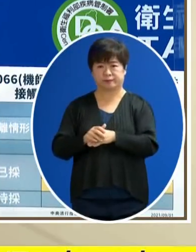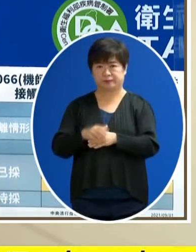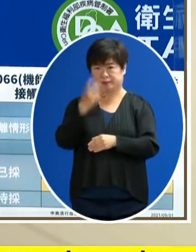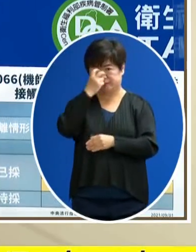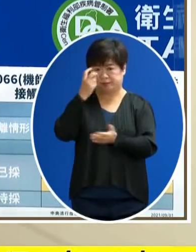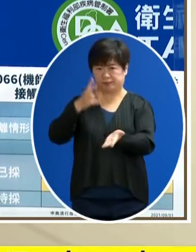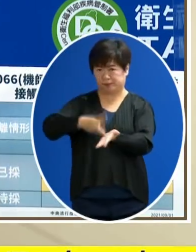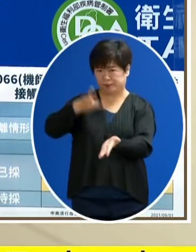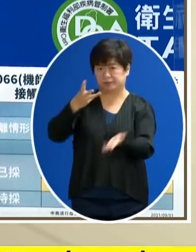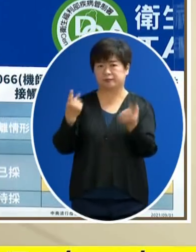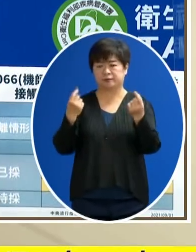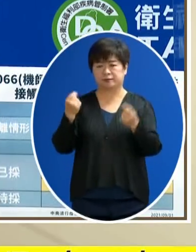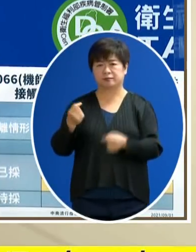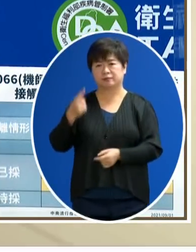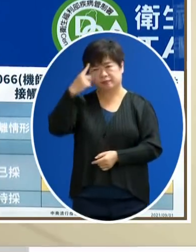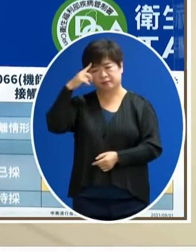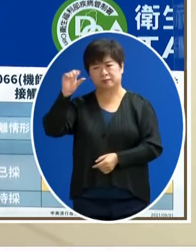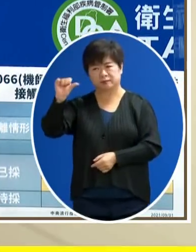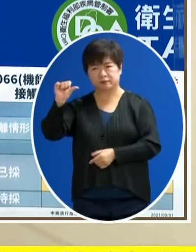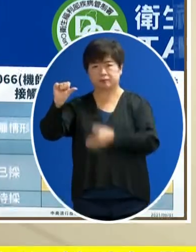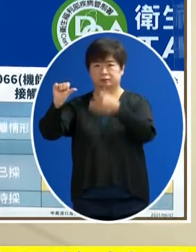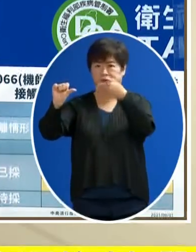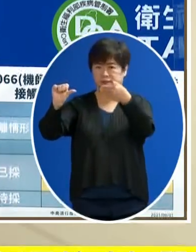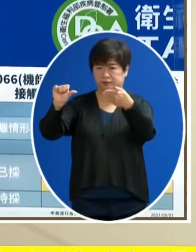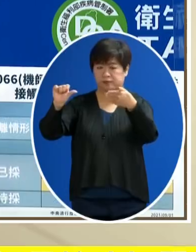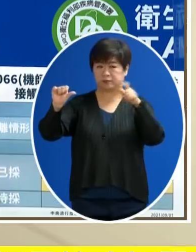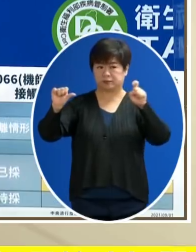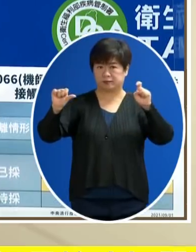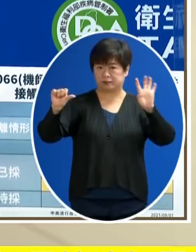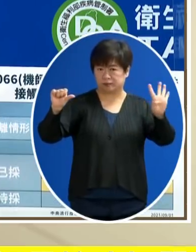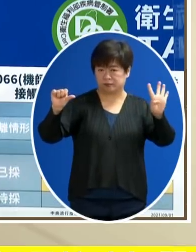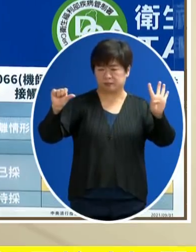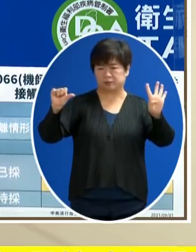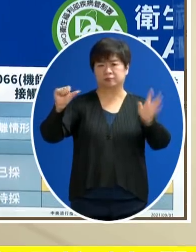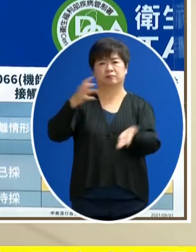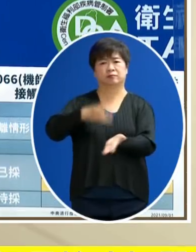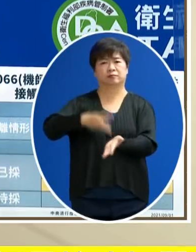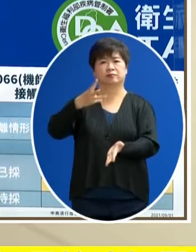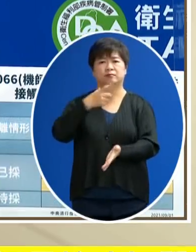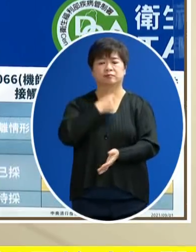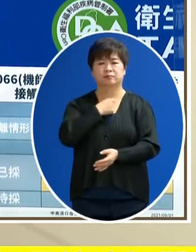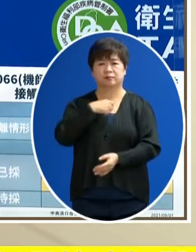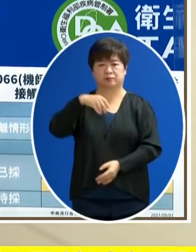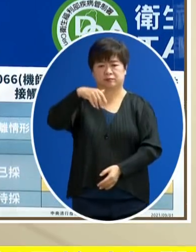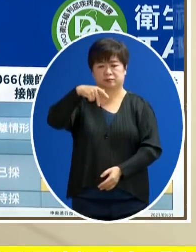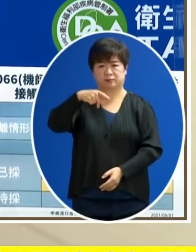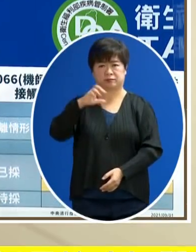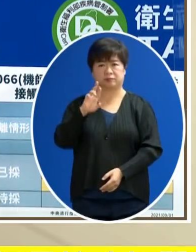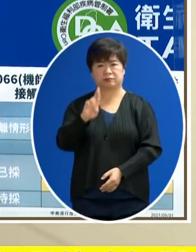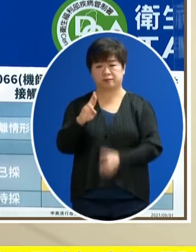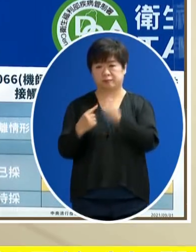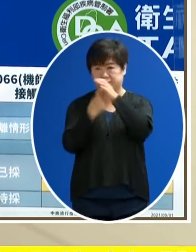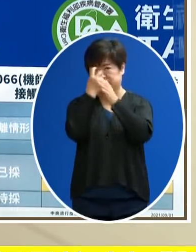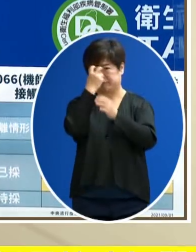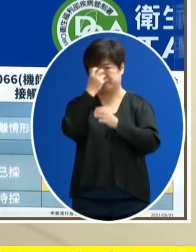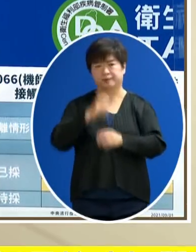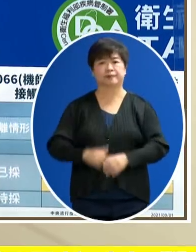3次，好，那第5天、第9天跟第14天。啊，都要做 PCR 的裁